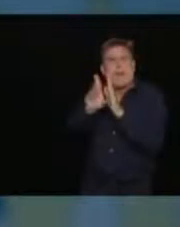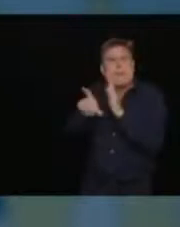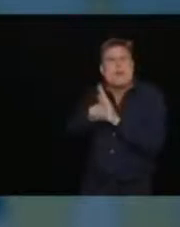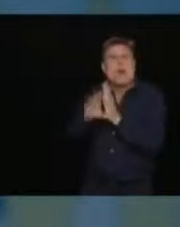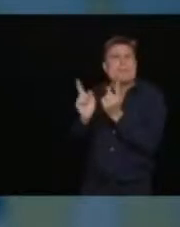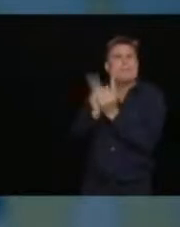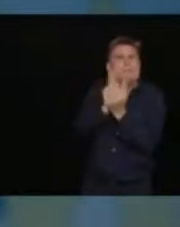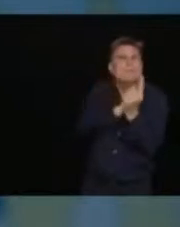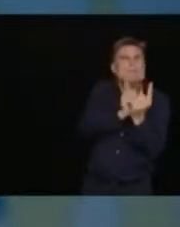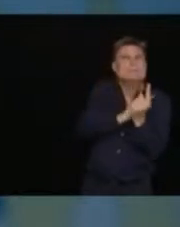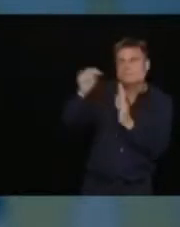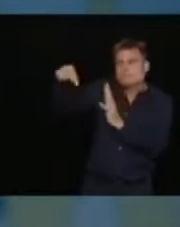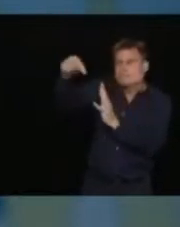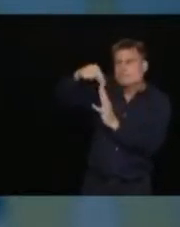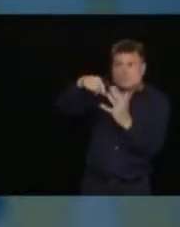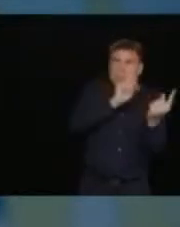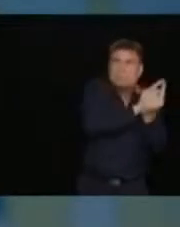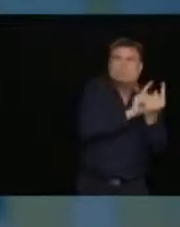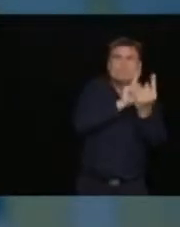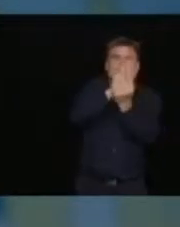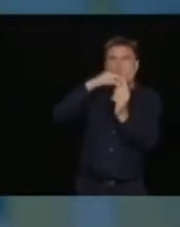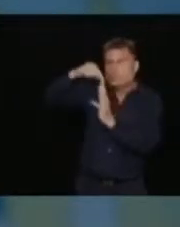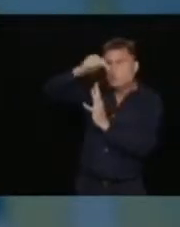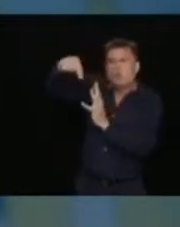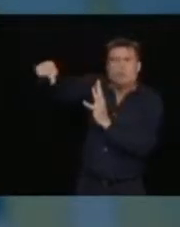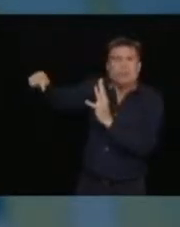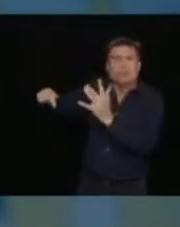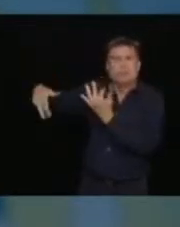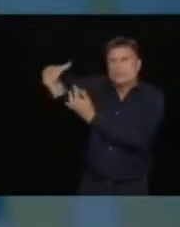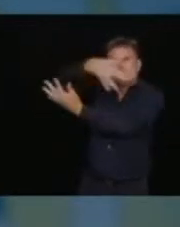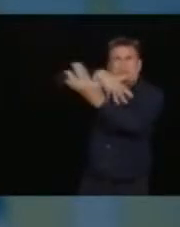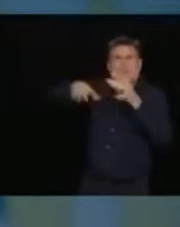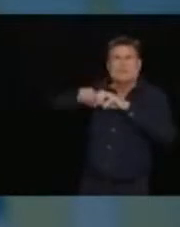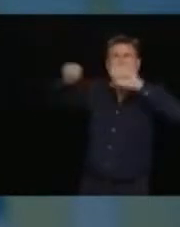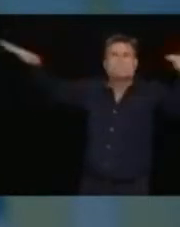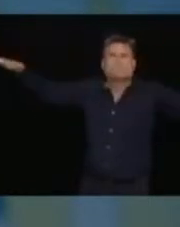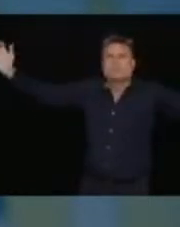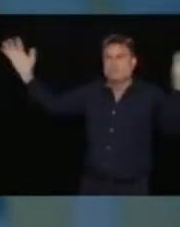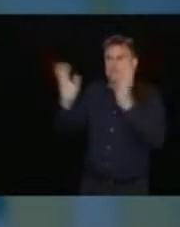内还是室外，只要是大家长时间的近距离接触